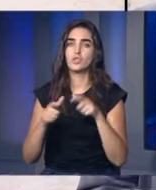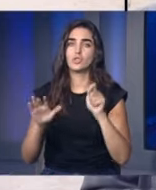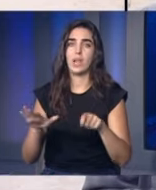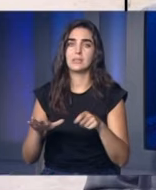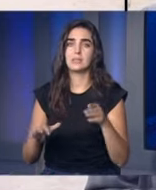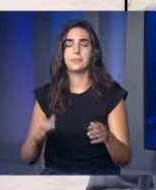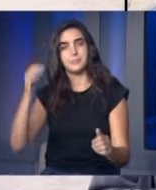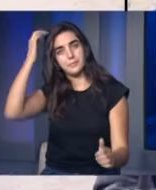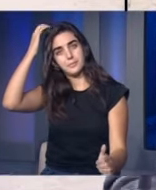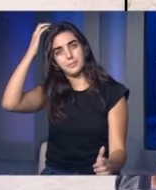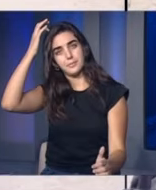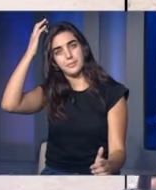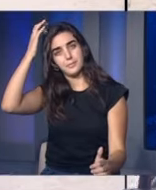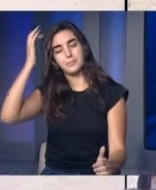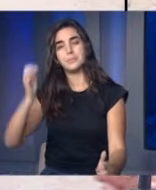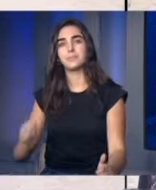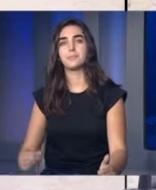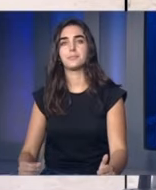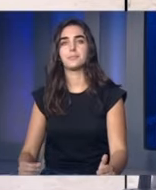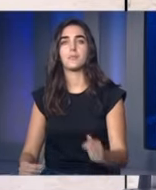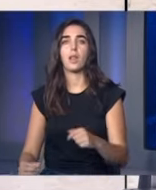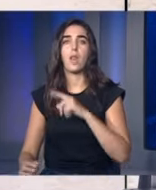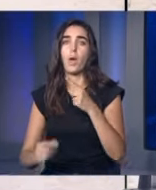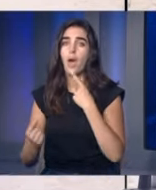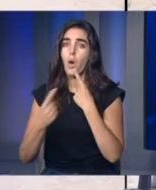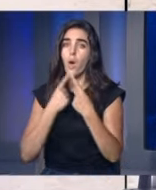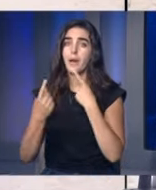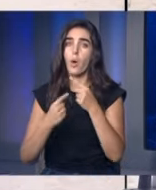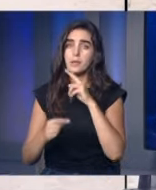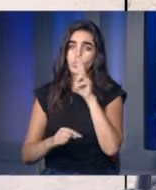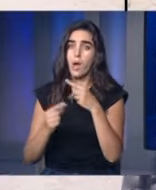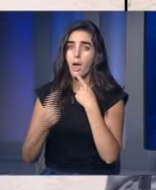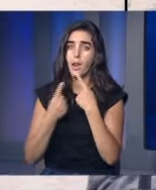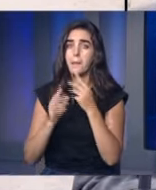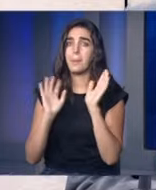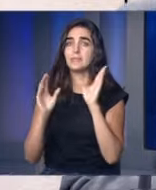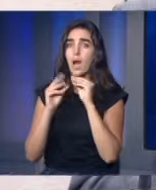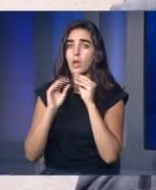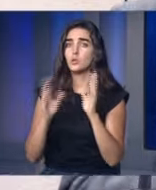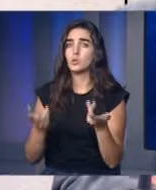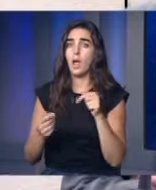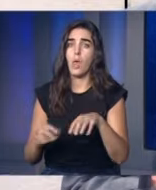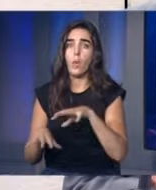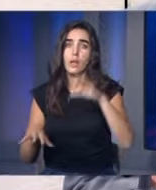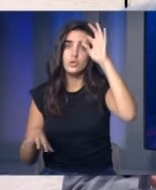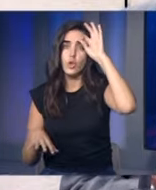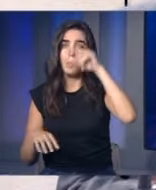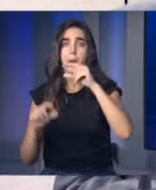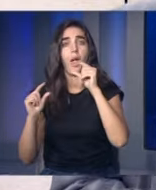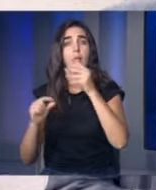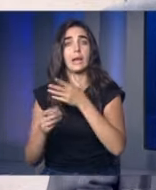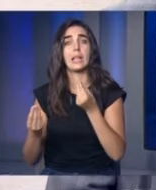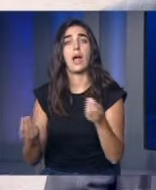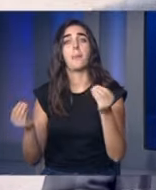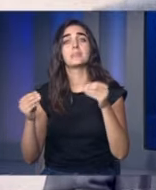أبسط من هيك؟ كل الدلائل بتشير إنه ما راح يعود هالجلسة. بخيي أي حوار أنت عم تحكي لي فيه؟